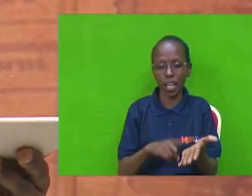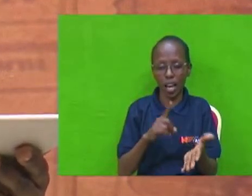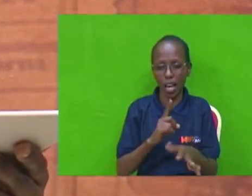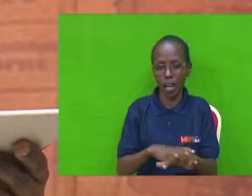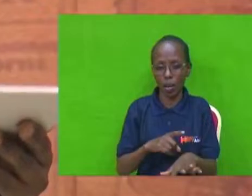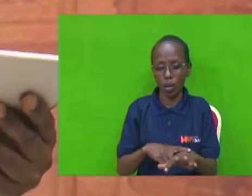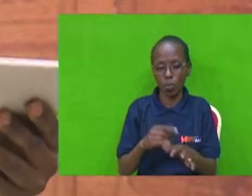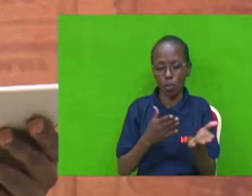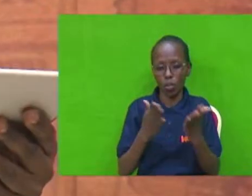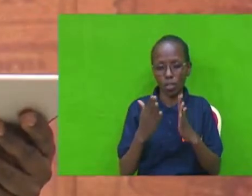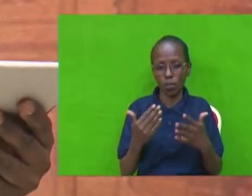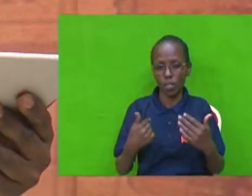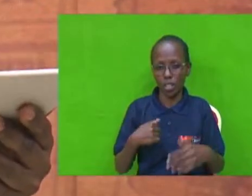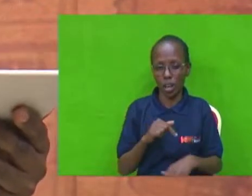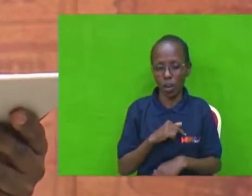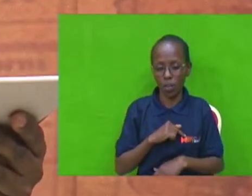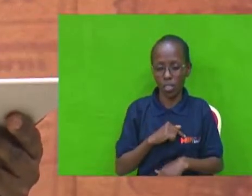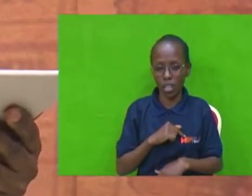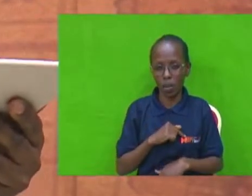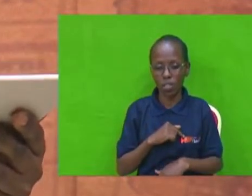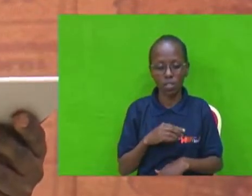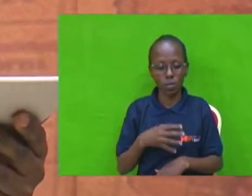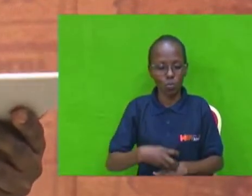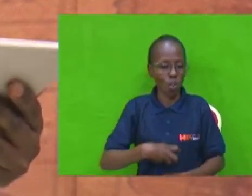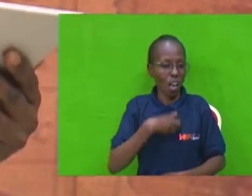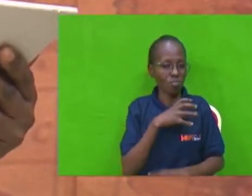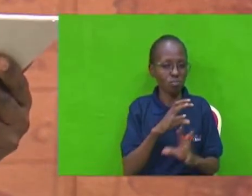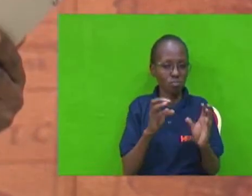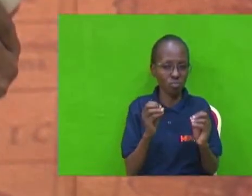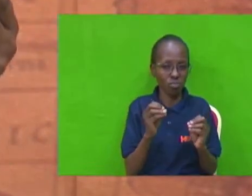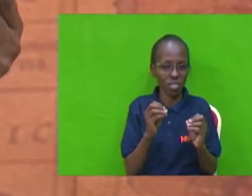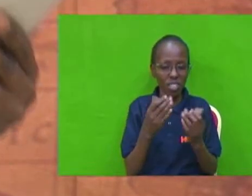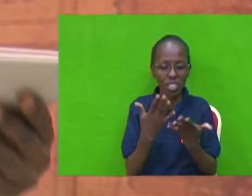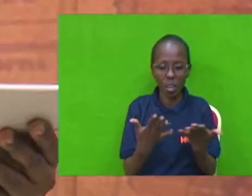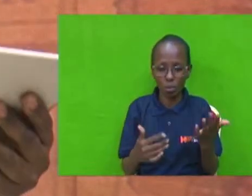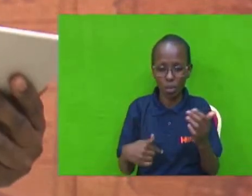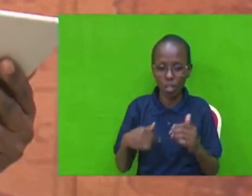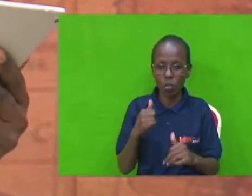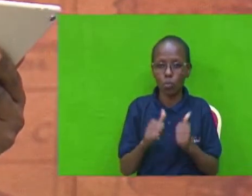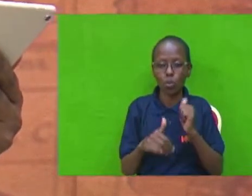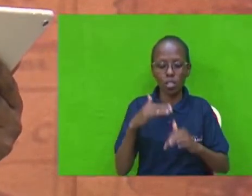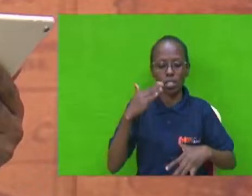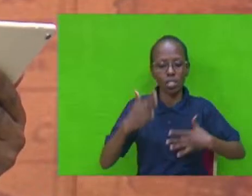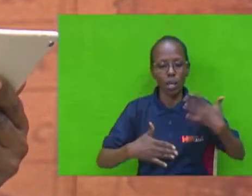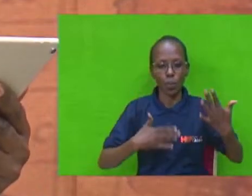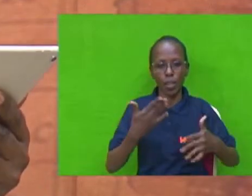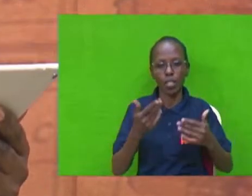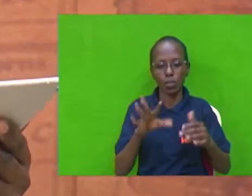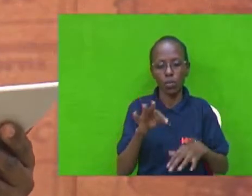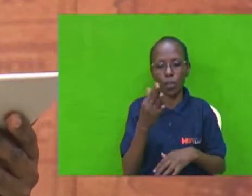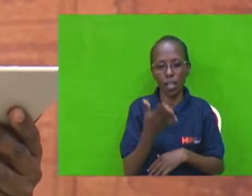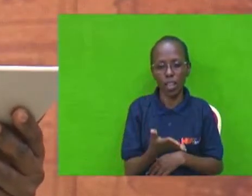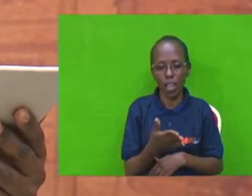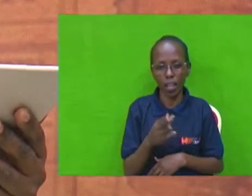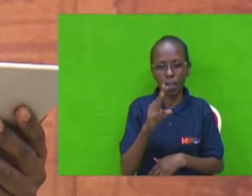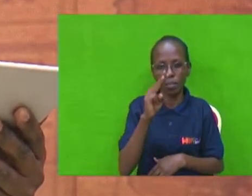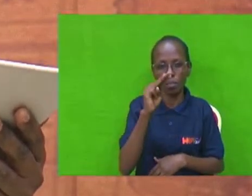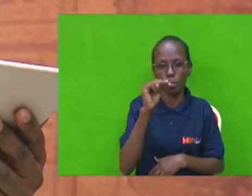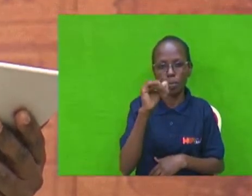walimu si kitu ambacho tunastahili kukasirika kwacho. Kumbe ni kitu ambacho ni cha raha mtupu. Amina. Maana kutoka